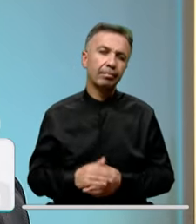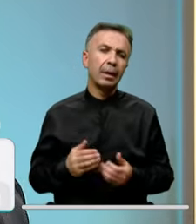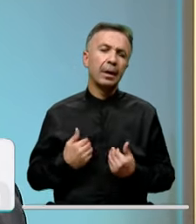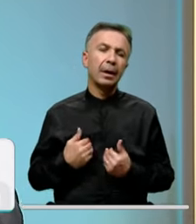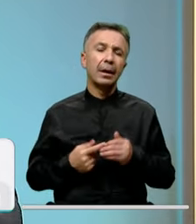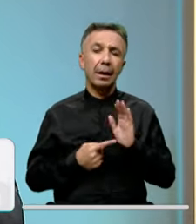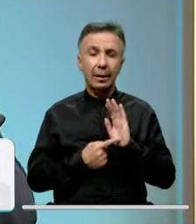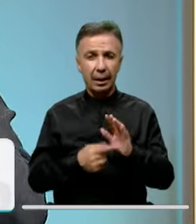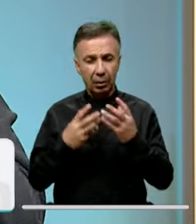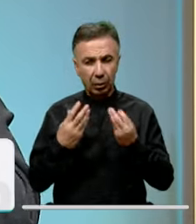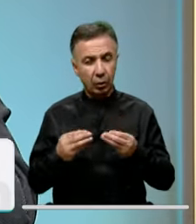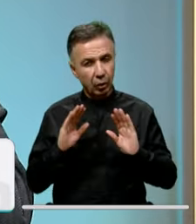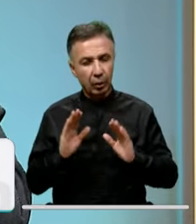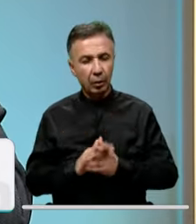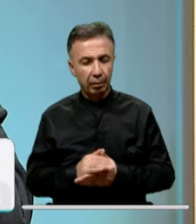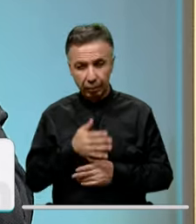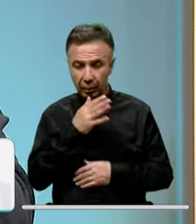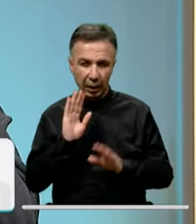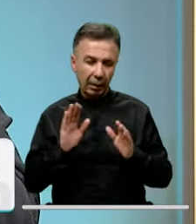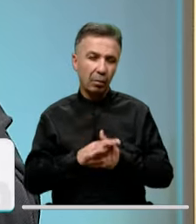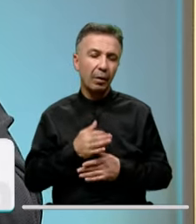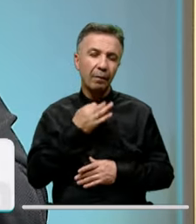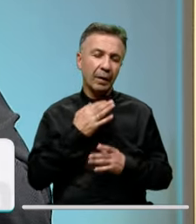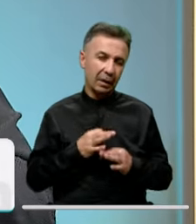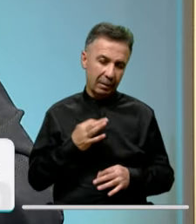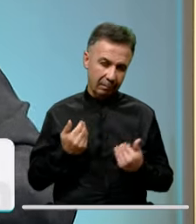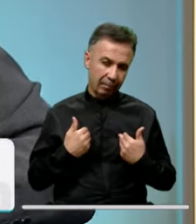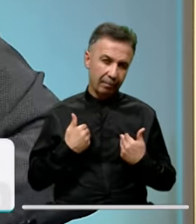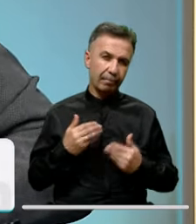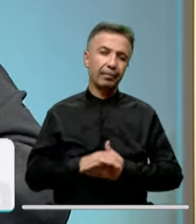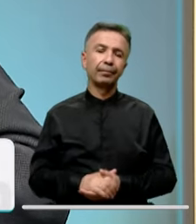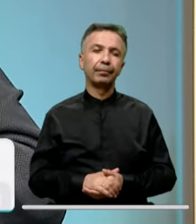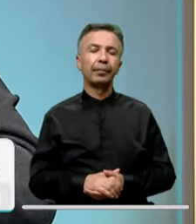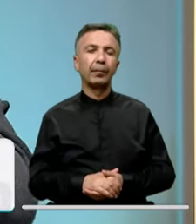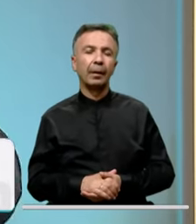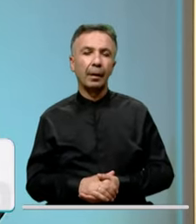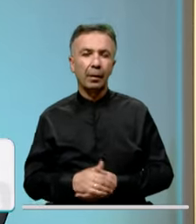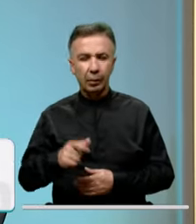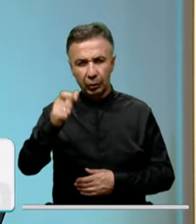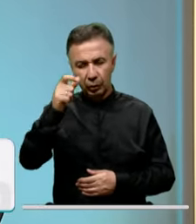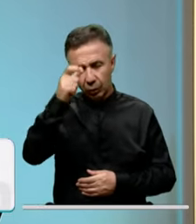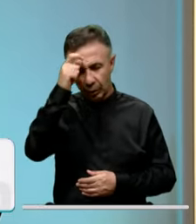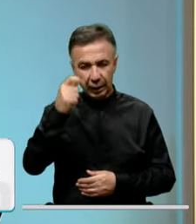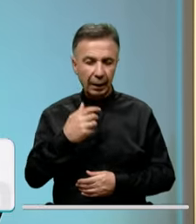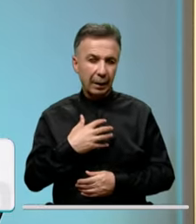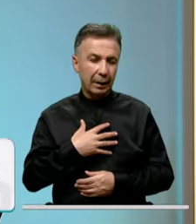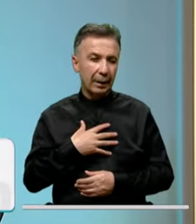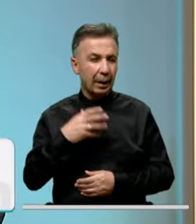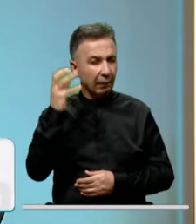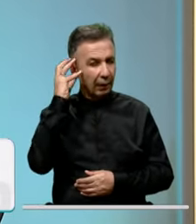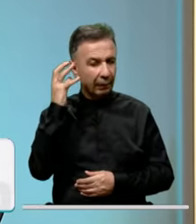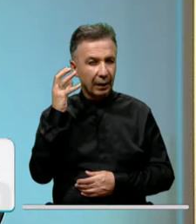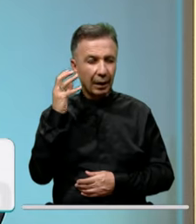delil olur bilmiyorum ama bu fakir kardeşiniz de Türkiye Diyanet Vakfı'na